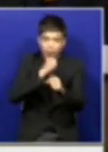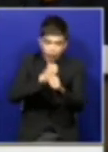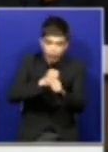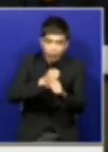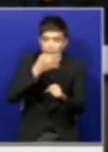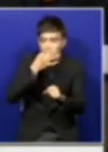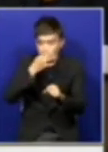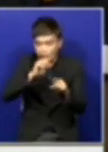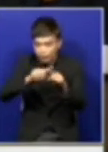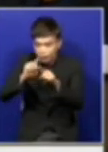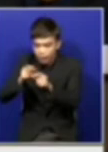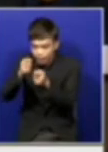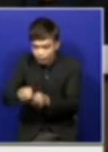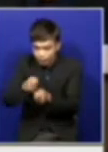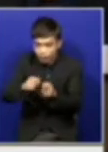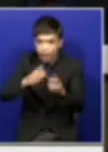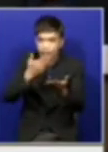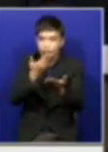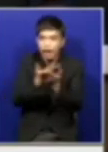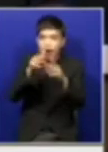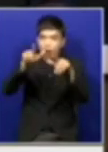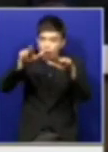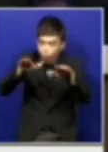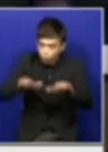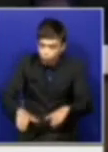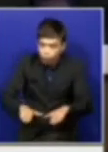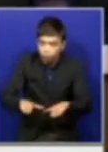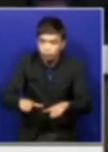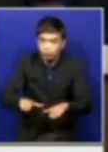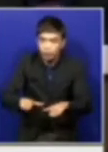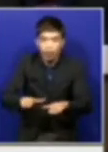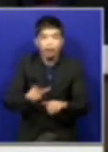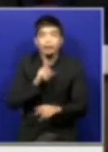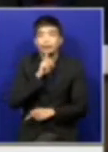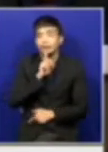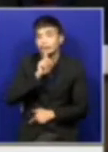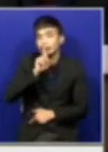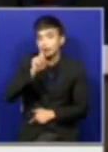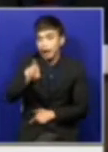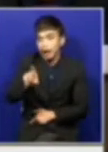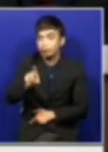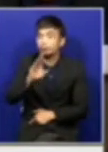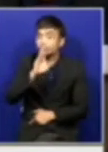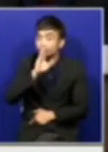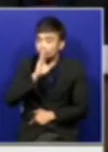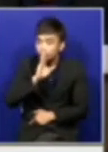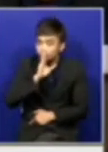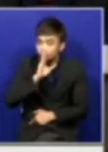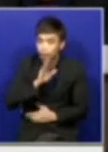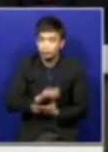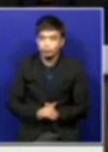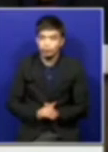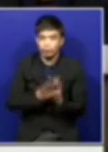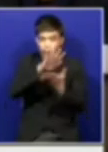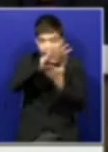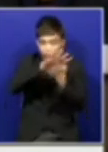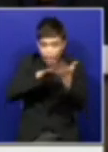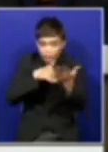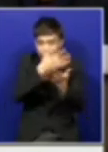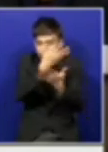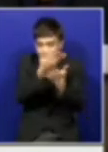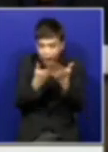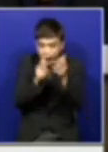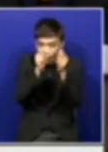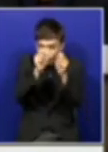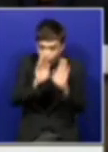การเกษตรให้แก่เกษตรกรนั้นผมอยากจะเรียนถามว่าถ้าโมเดลหรือรูปแบบในการที่